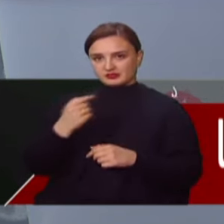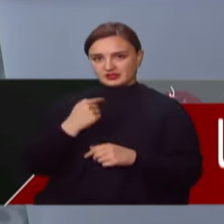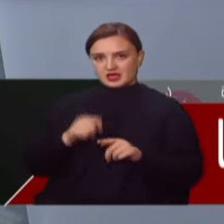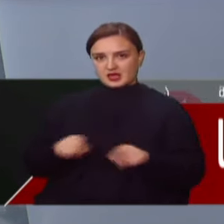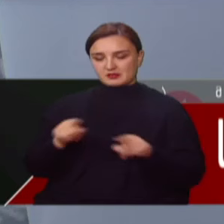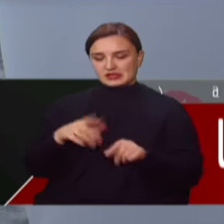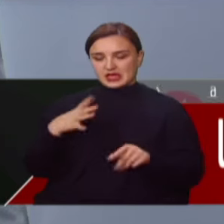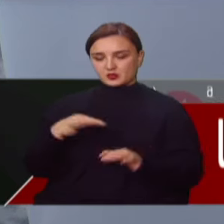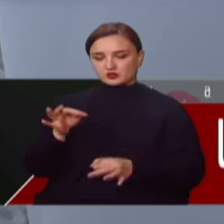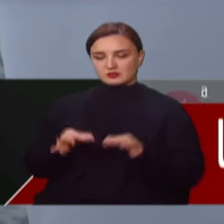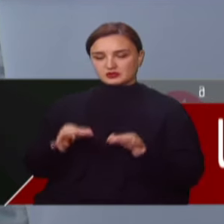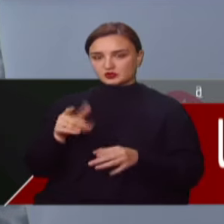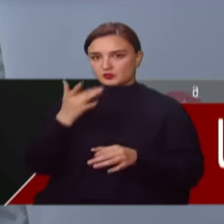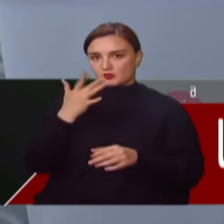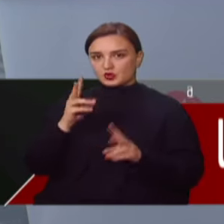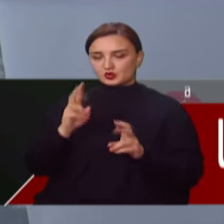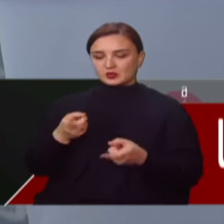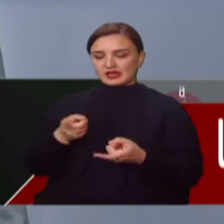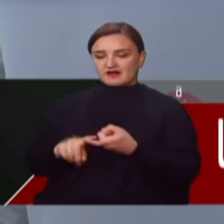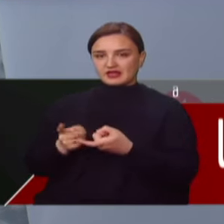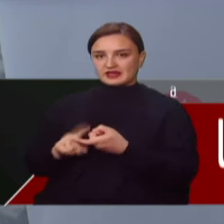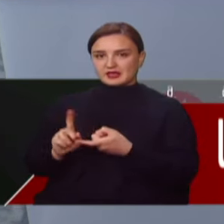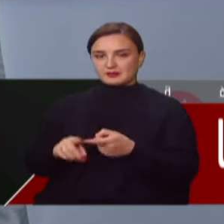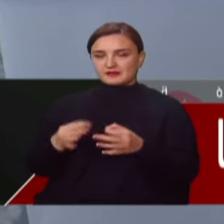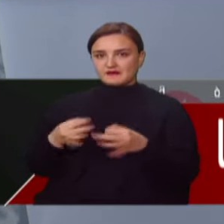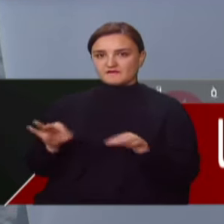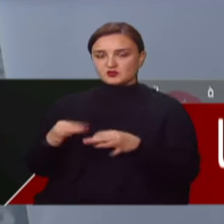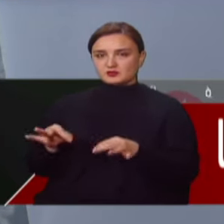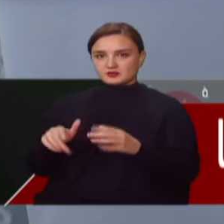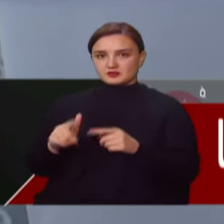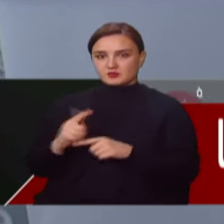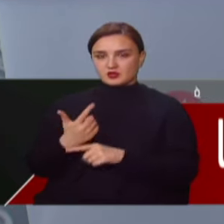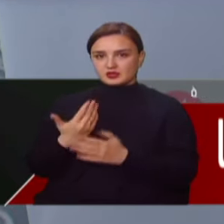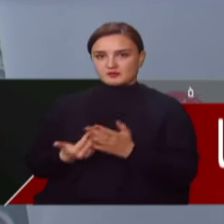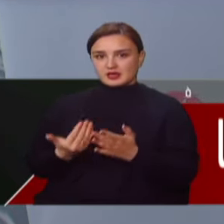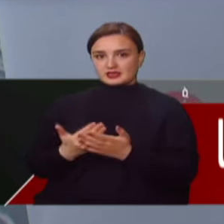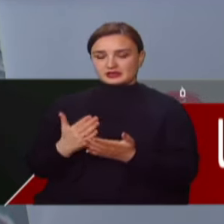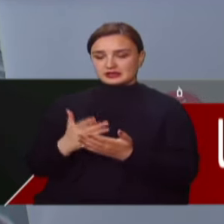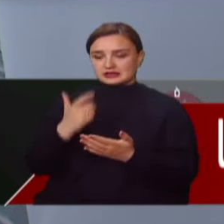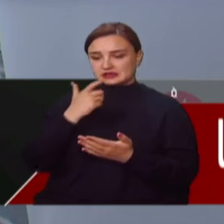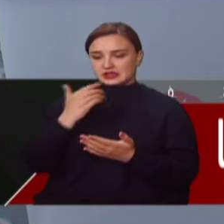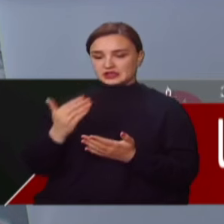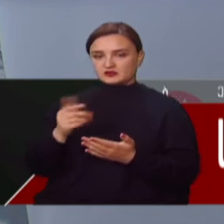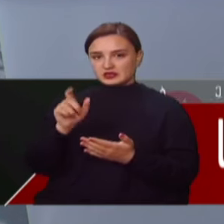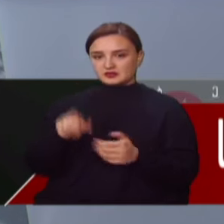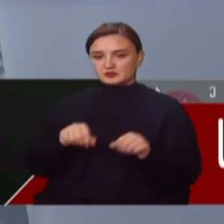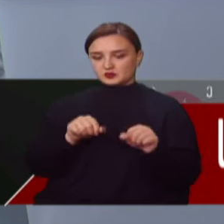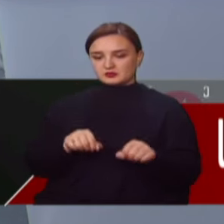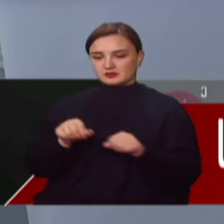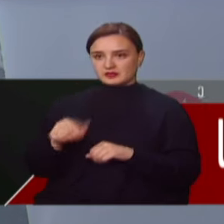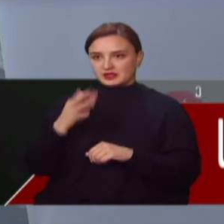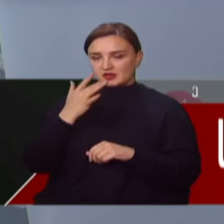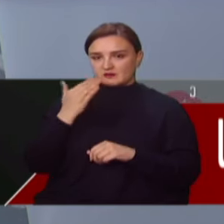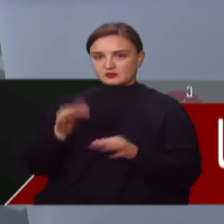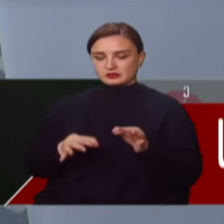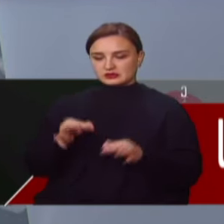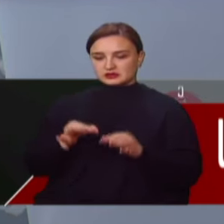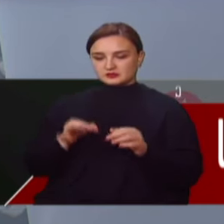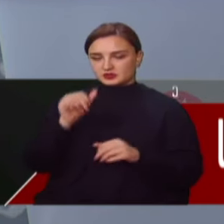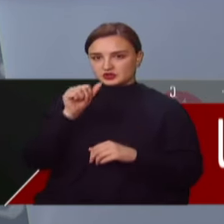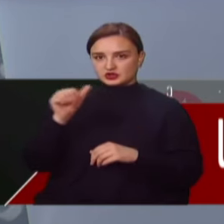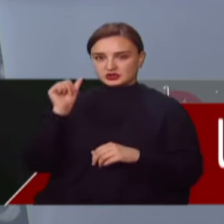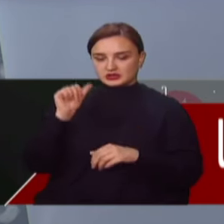ქართული მართლმსაჯულების პოლიტიკური გავლენებისგან თავისუფლების მორიგი მაგალითია. დღეს მიხელ სააკაშვილს ადამიანის უფლებათა ევროპული სასამართლოს